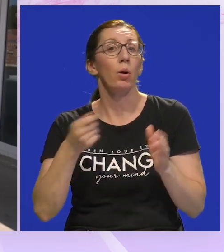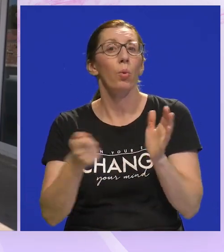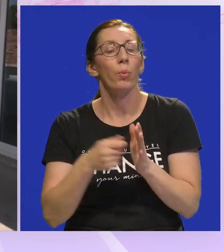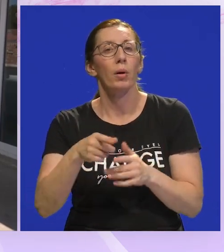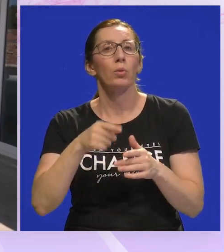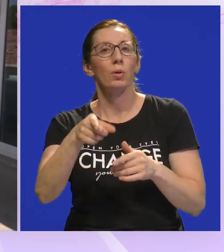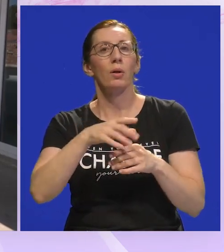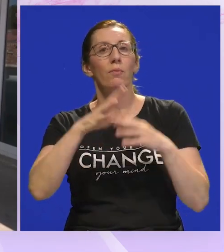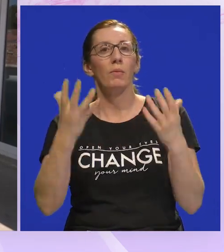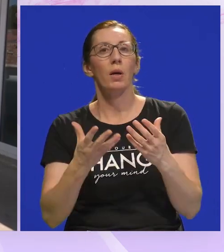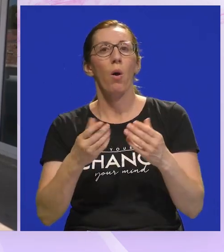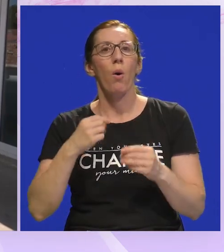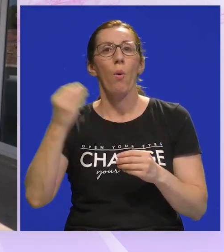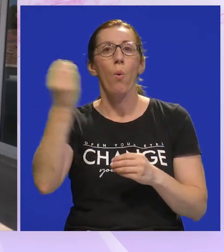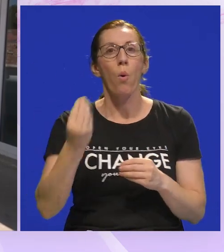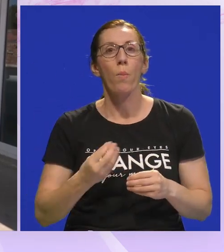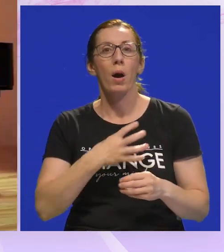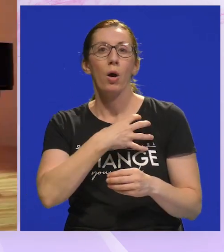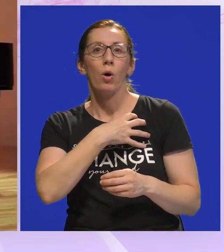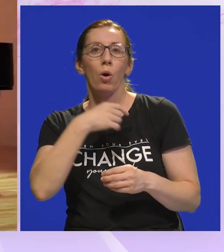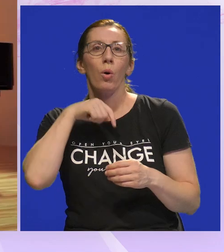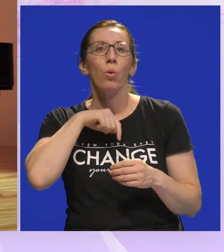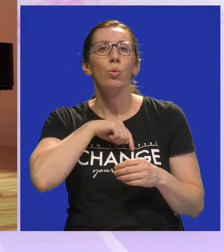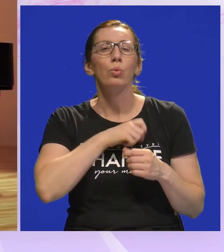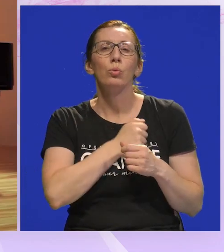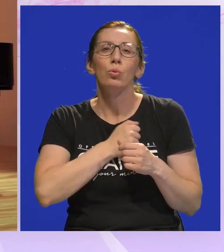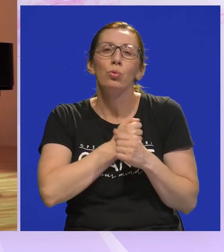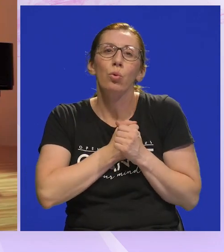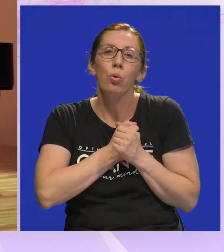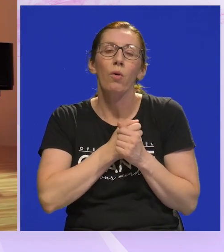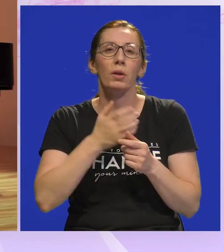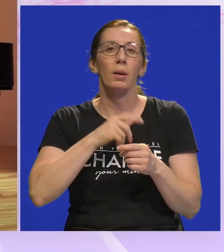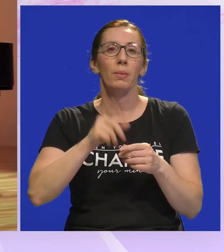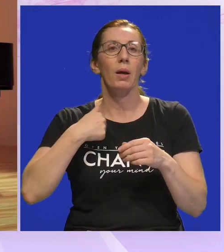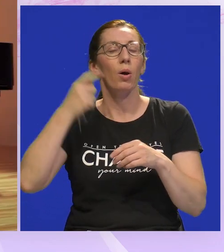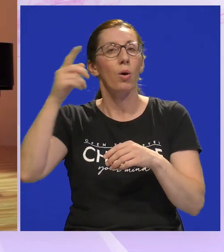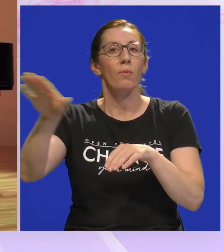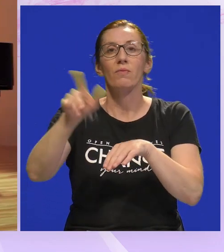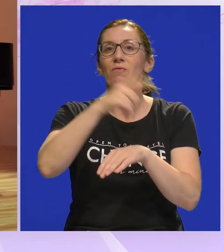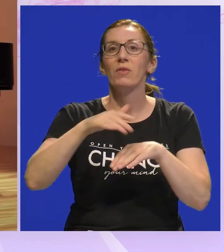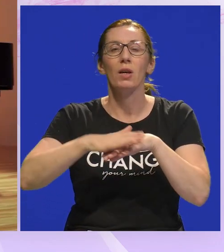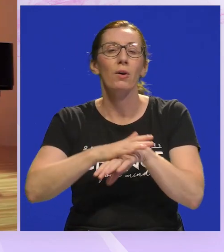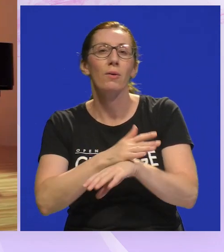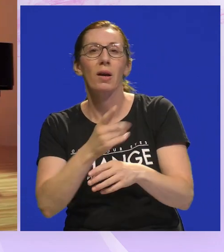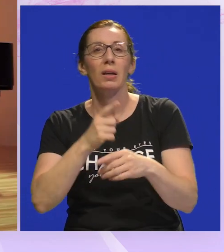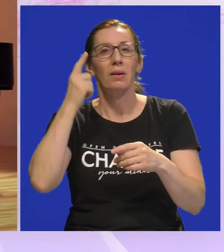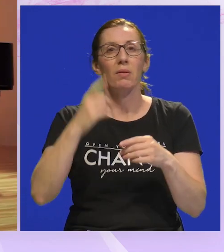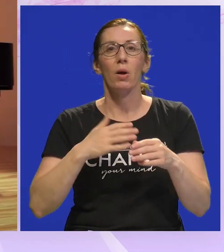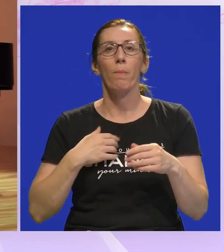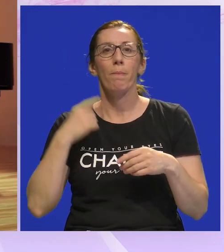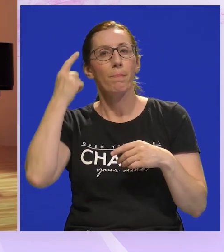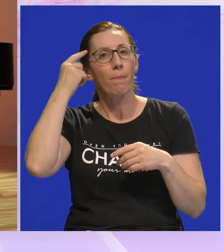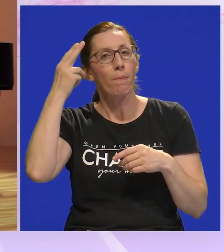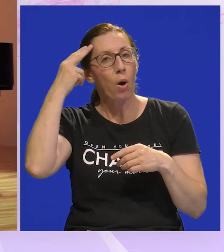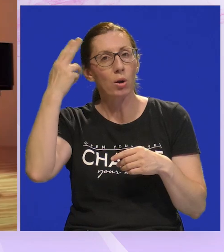nemate kupovinu, ovdje imate jedan vrhunski umjetnički i duhovni doživljaj što ljudi svakako prepoznaju. Pa tako smatramo zbog